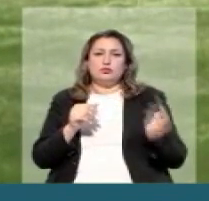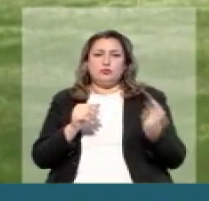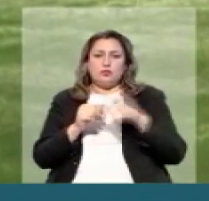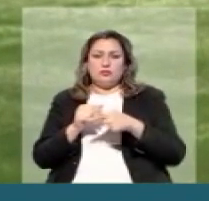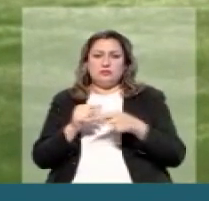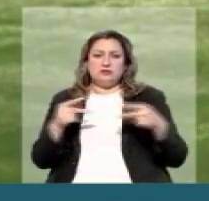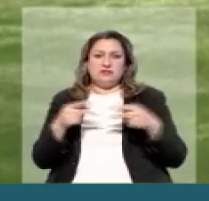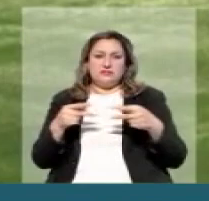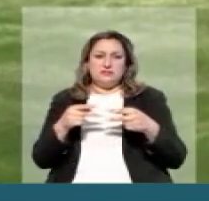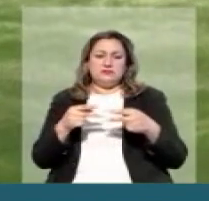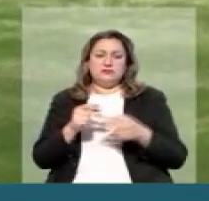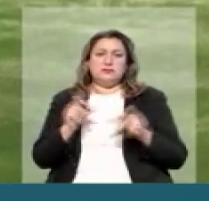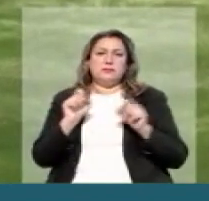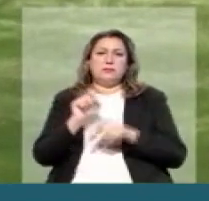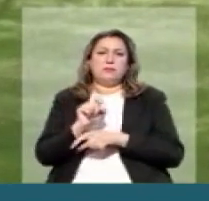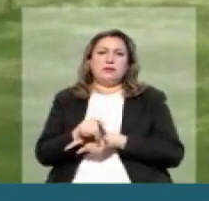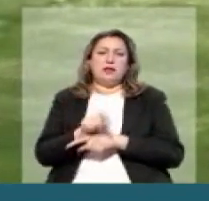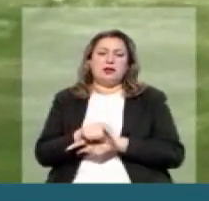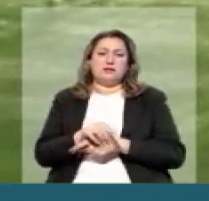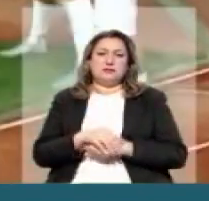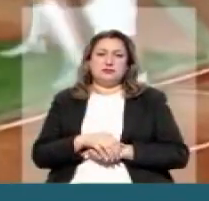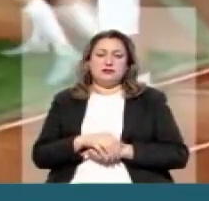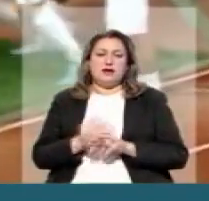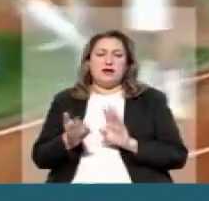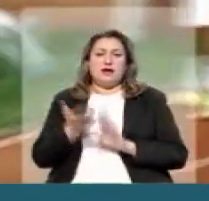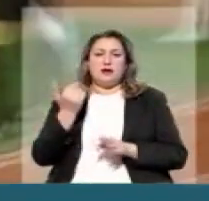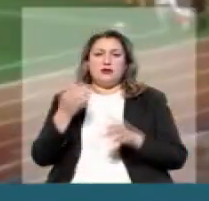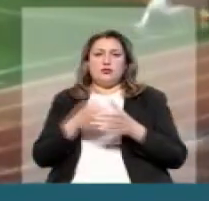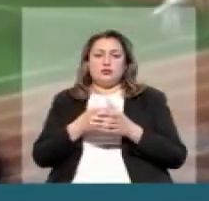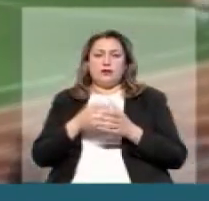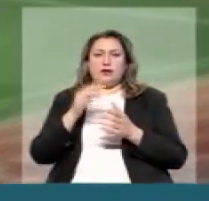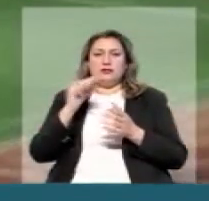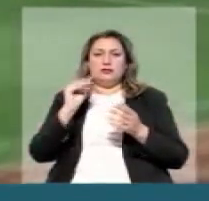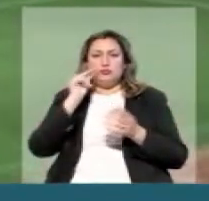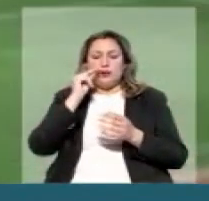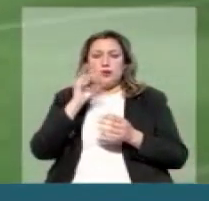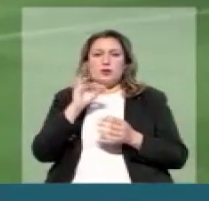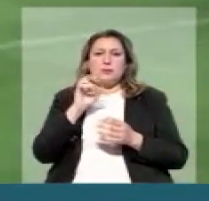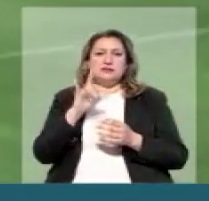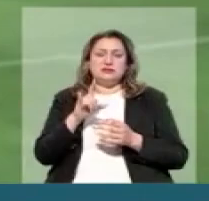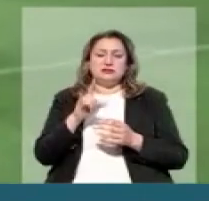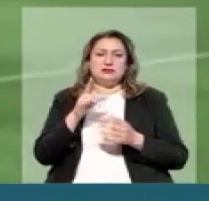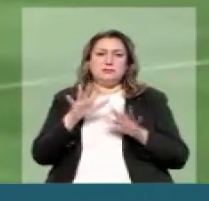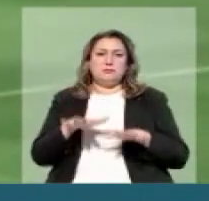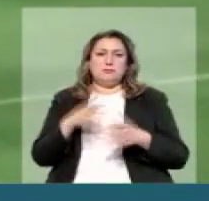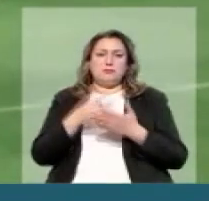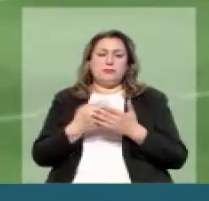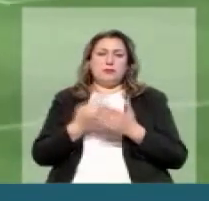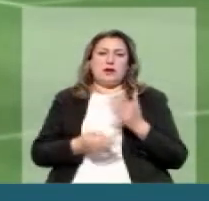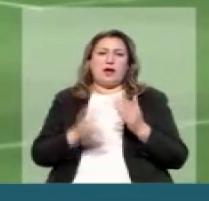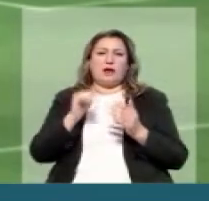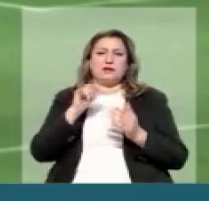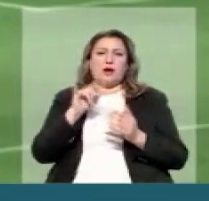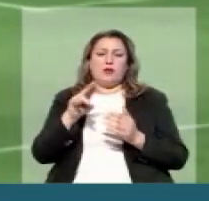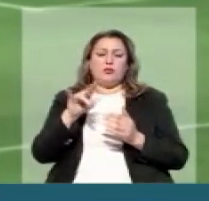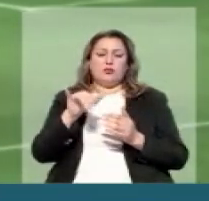Мақтарал Түркістан қаласында Қостанайдың Тобылын қабылдады. Кездесу барысында Түркістанды клубтан Рамазан Кәрімов 53-ші минутта соққан жалғыз